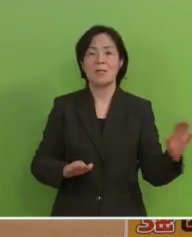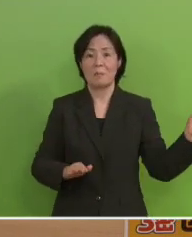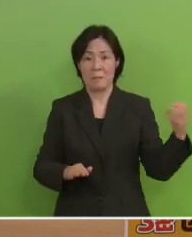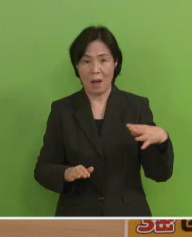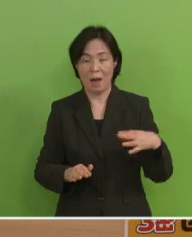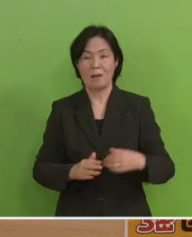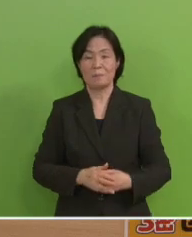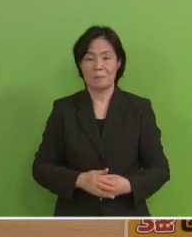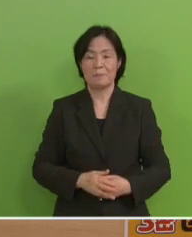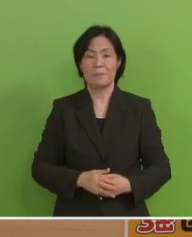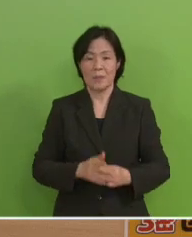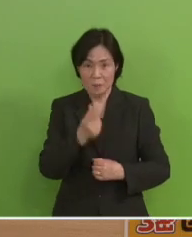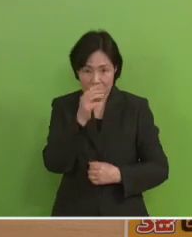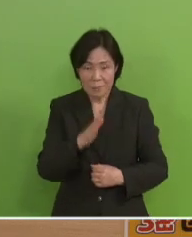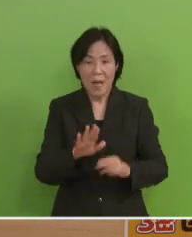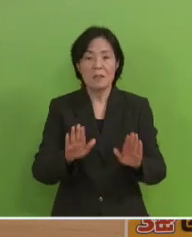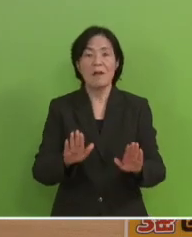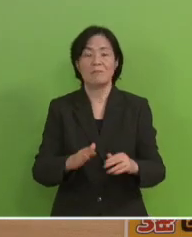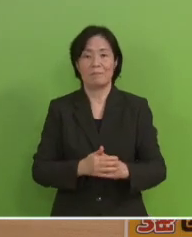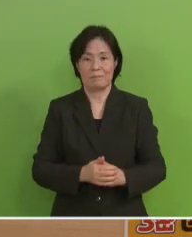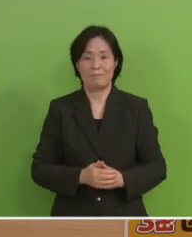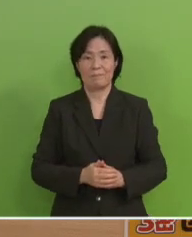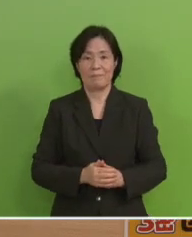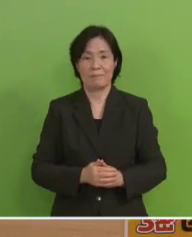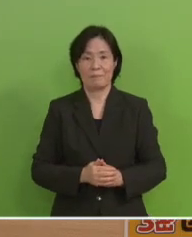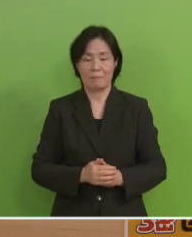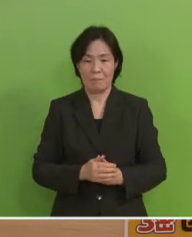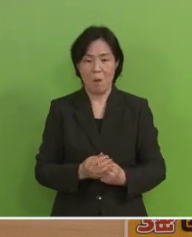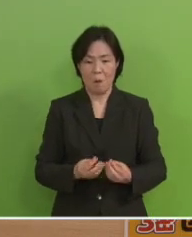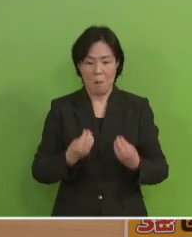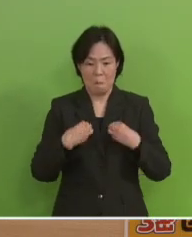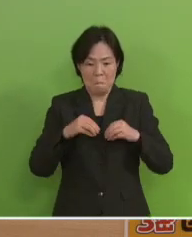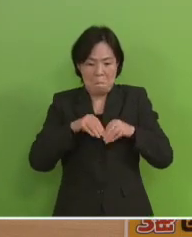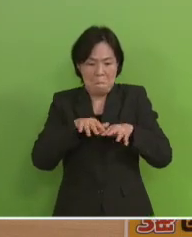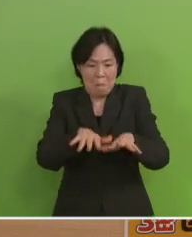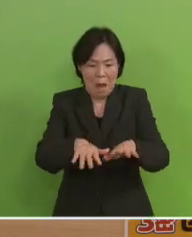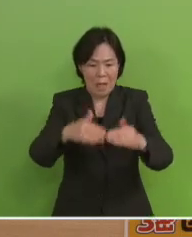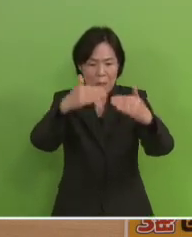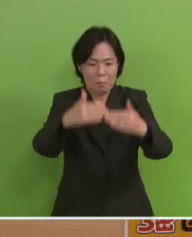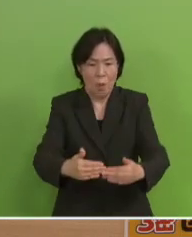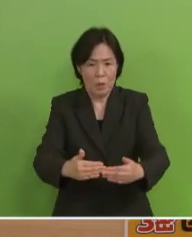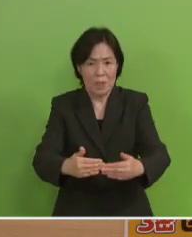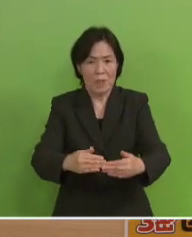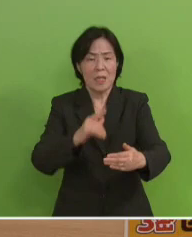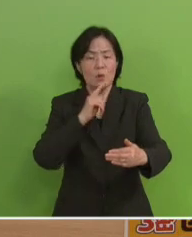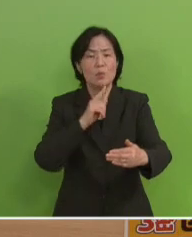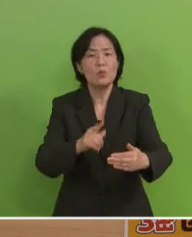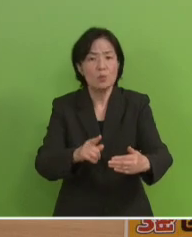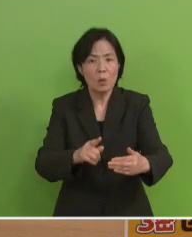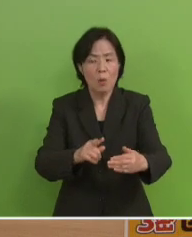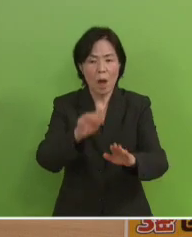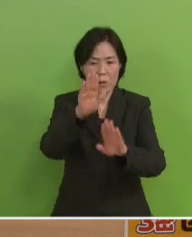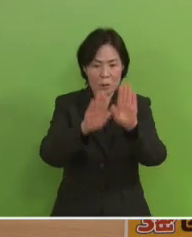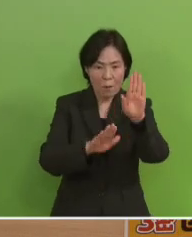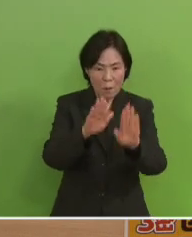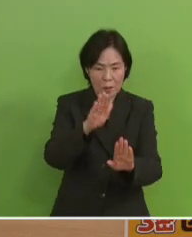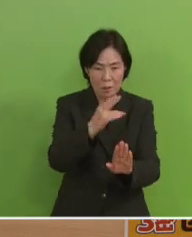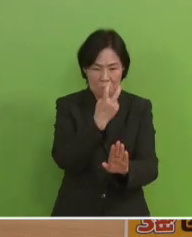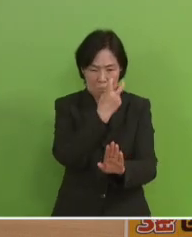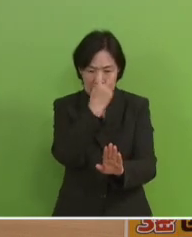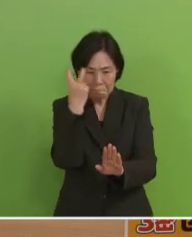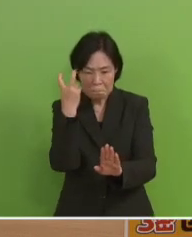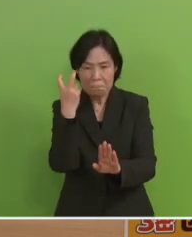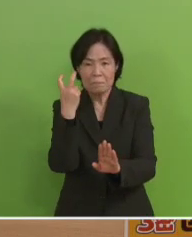僕とか報告なかったのですみませんあのまん延防止はですねやっぱり状況というものを十分に考えて